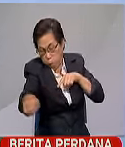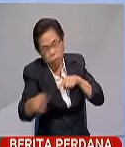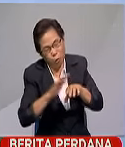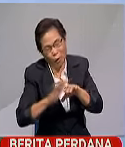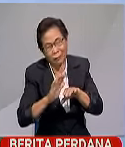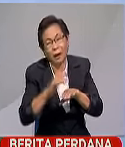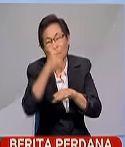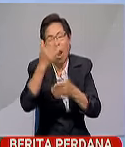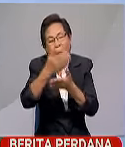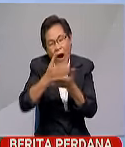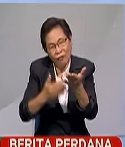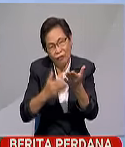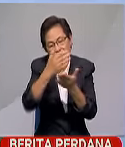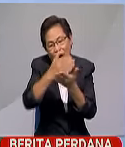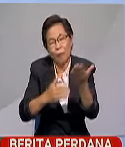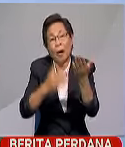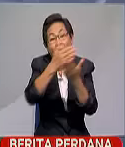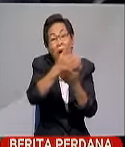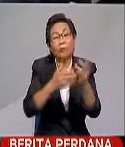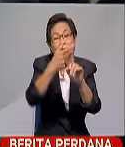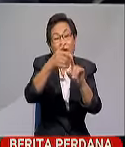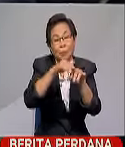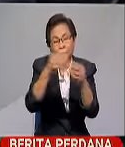Mungkin separuh daripada jumlah ini.